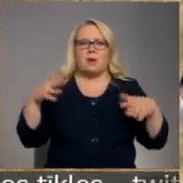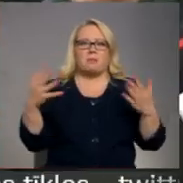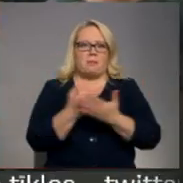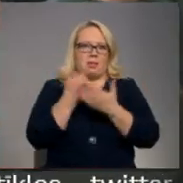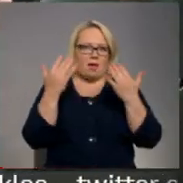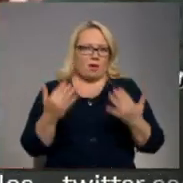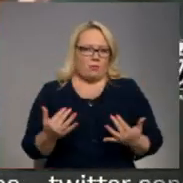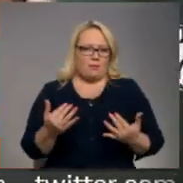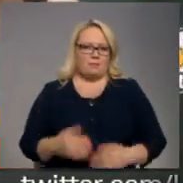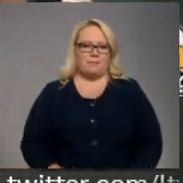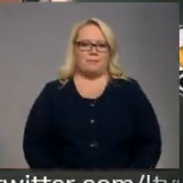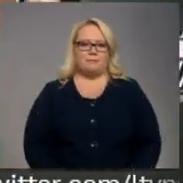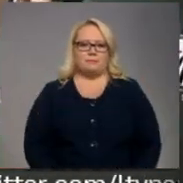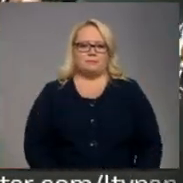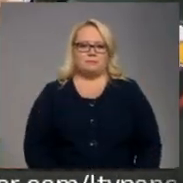panākumiem.